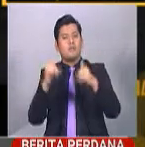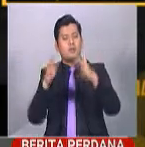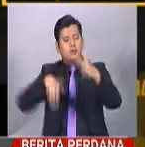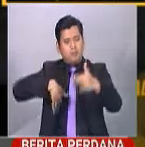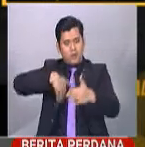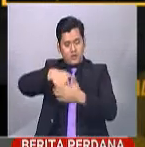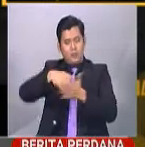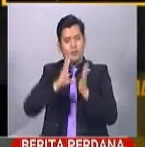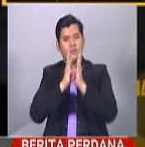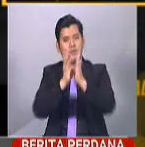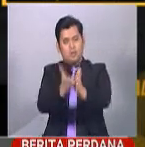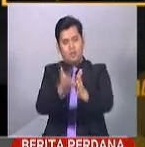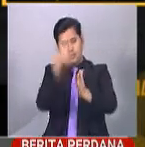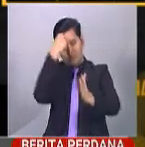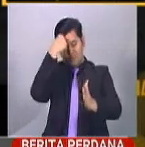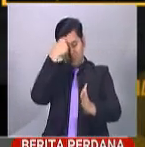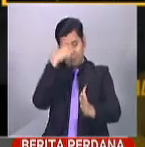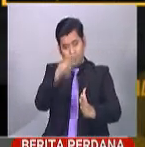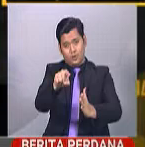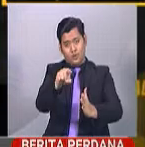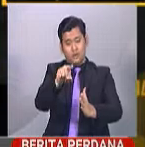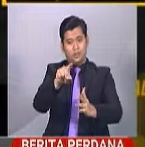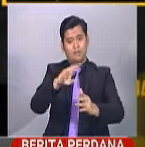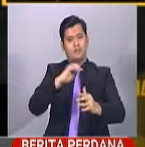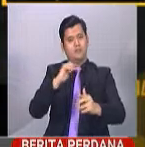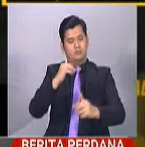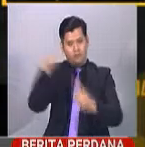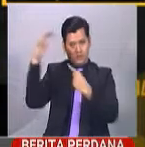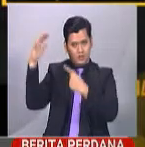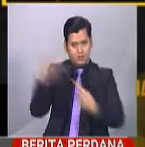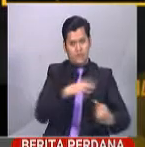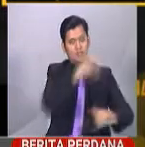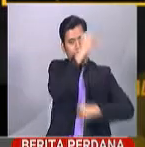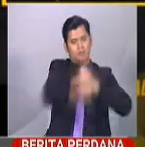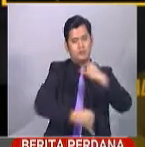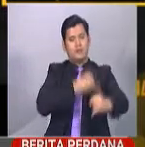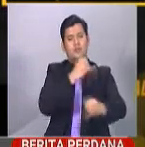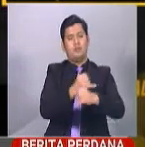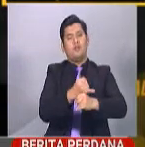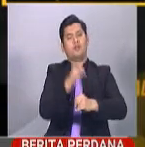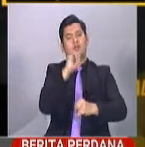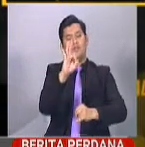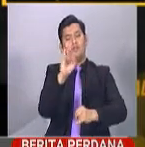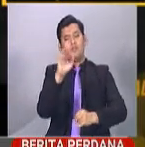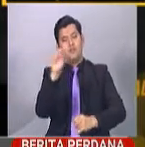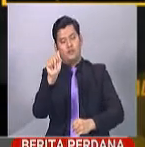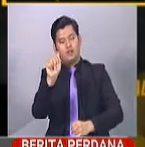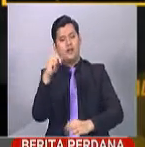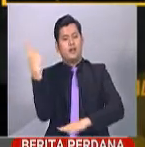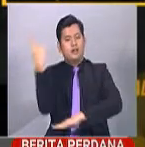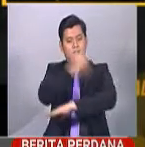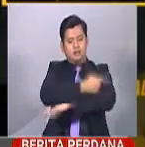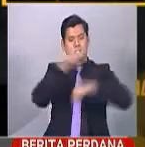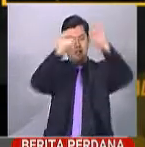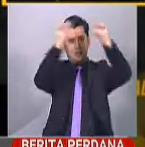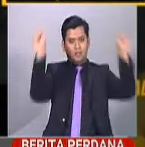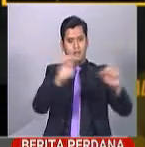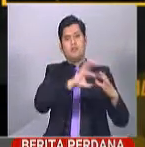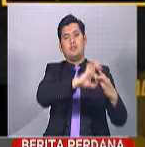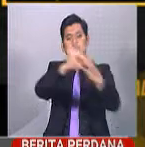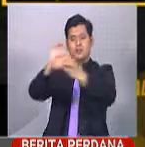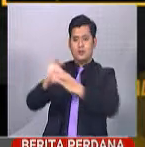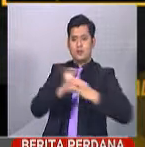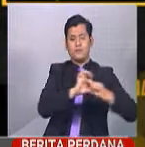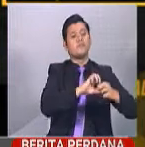ke kejohanan antarabangsa FIFA e Nations stay and play Cup selata ini dengan kerjasama persatuan